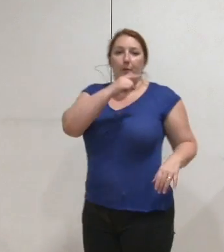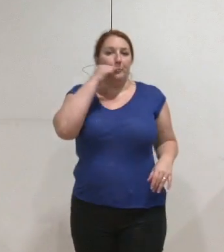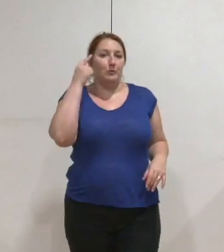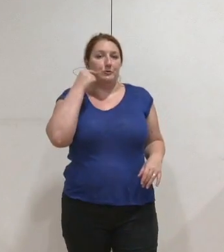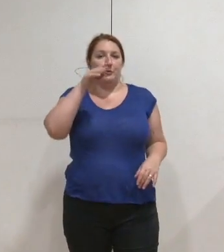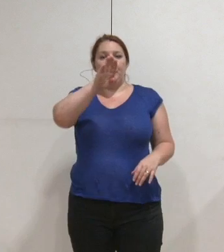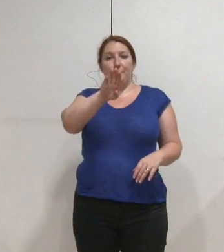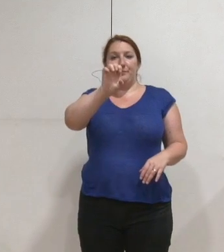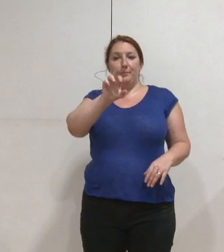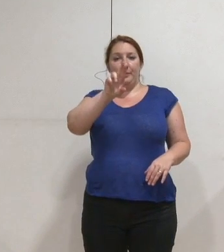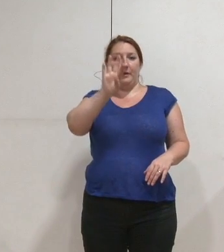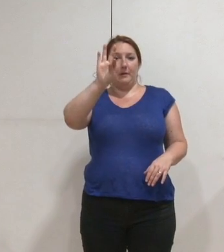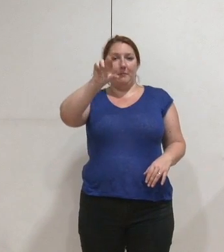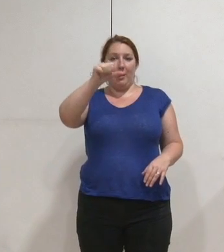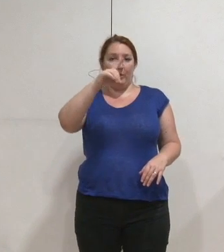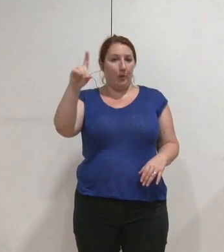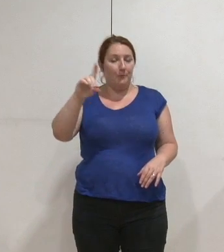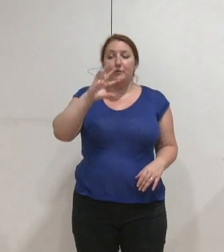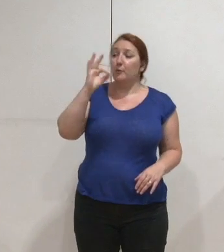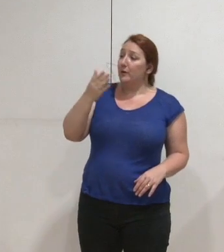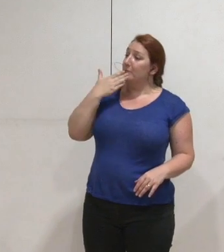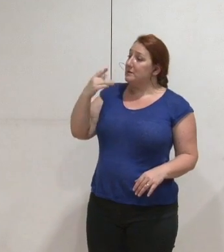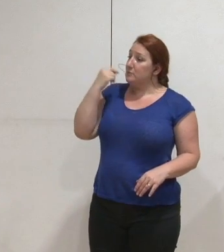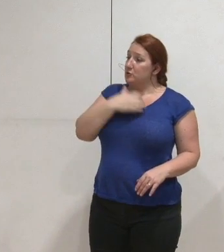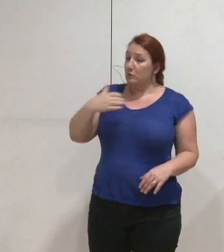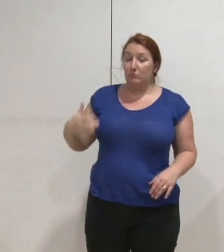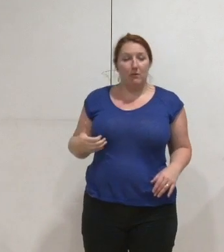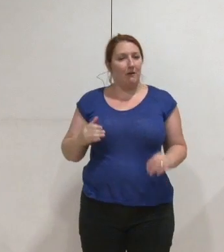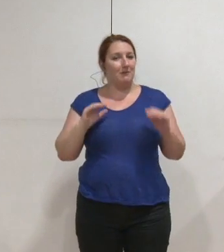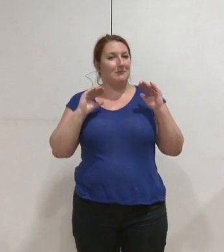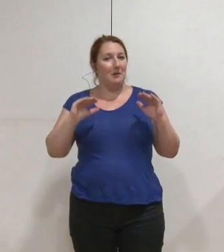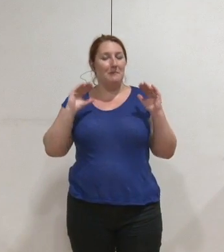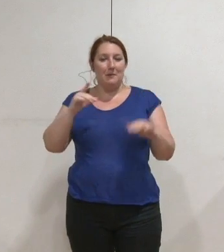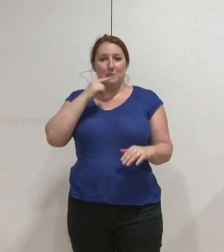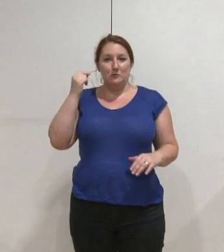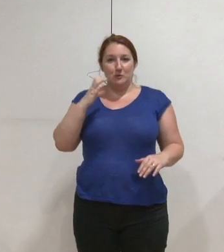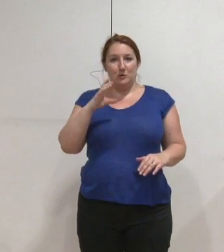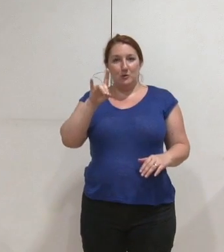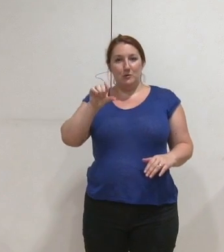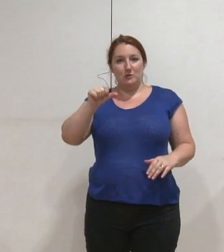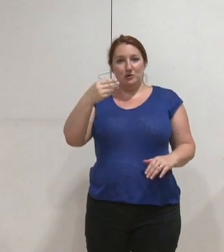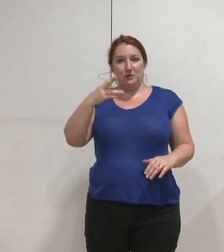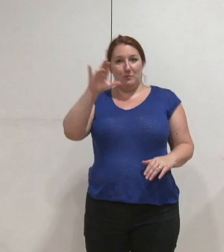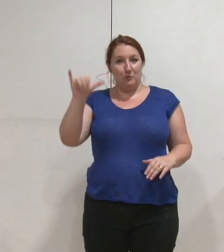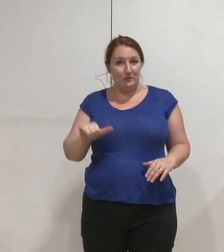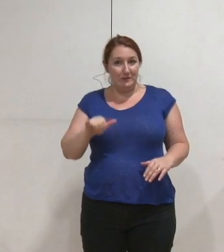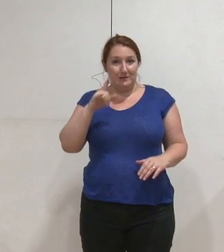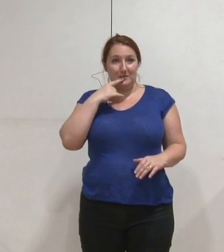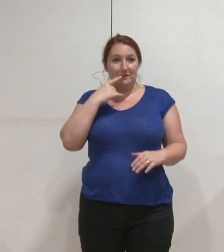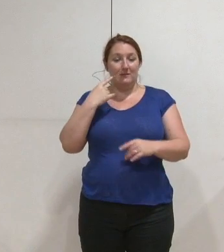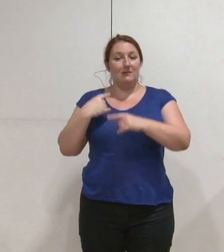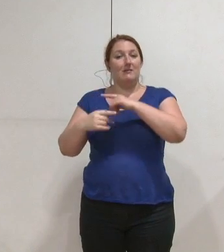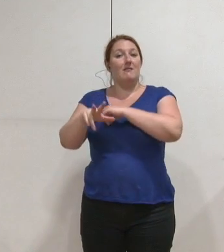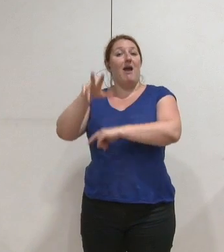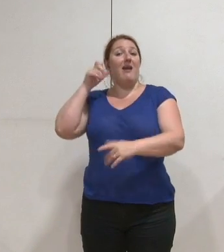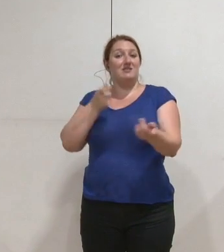Bertrand oui merci Monsieur le Maire décidément monsieur chamussi vous avez un peu du mal avec la fin euh de la gestion précédente